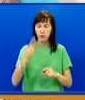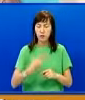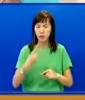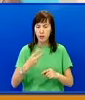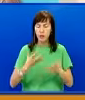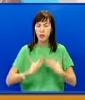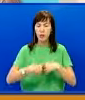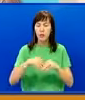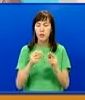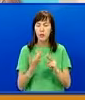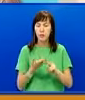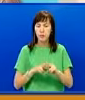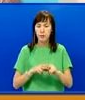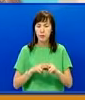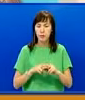семьяға осындай